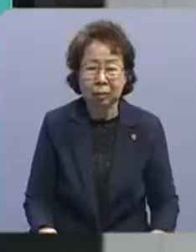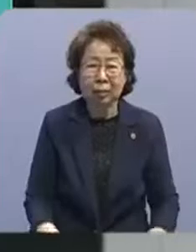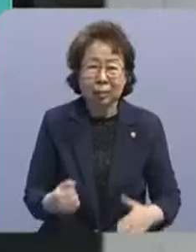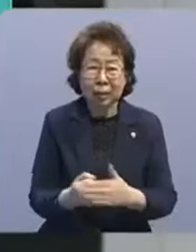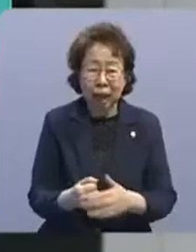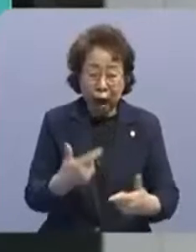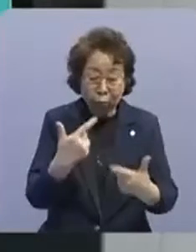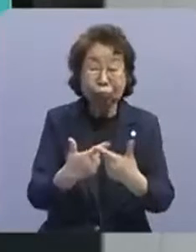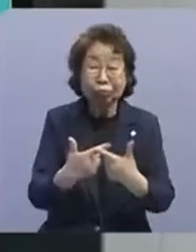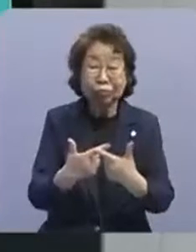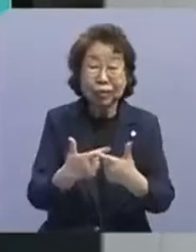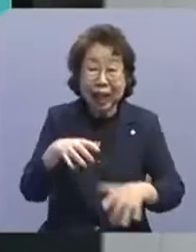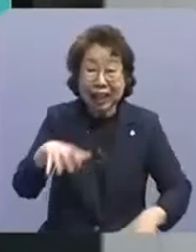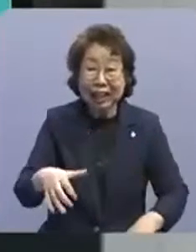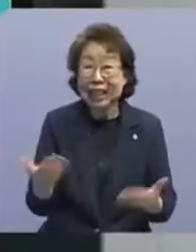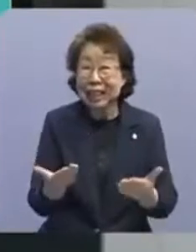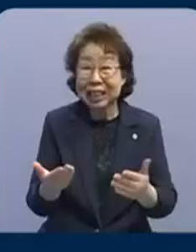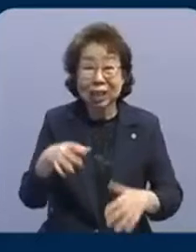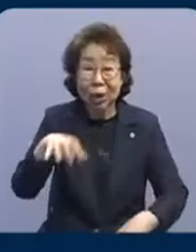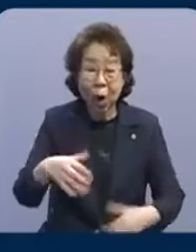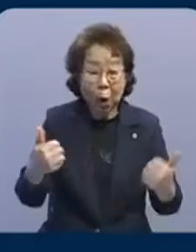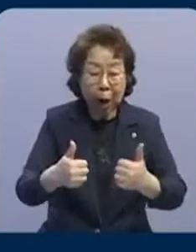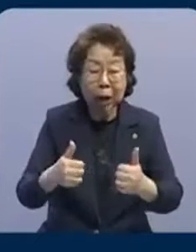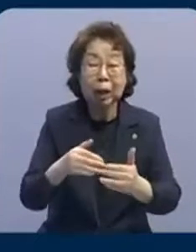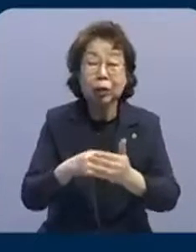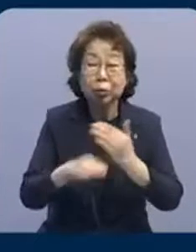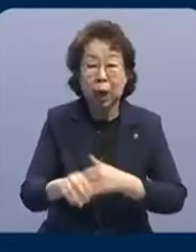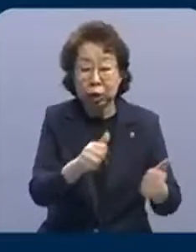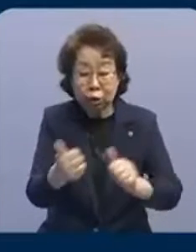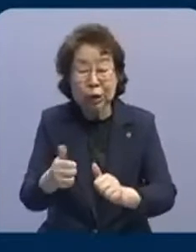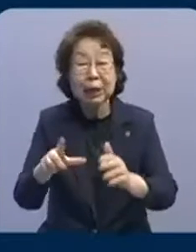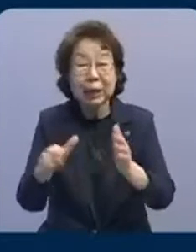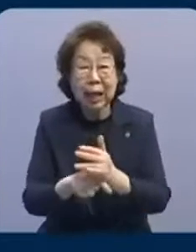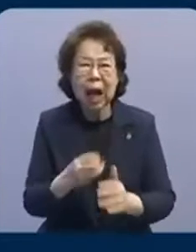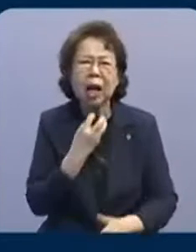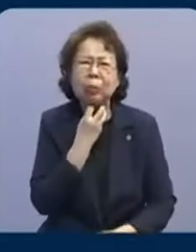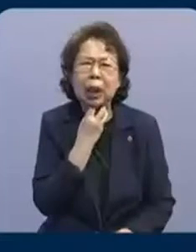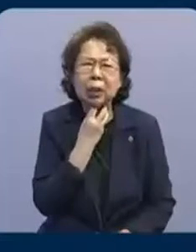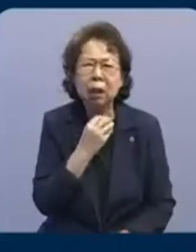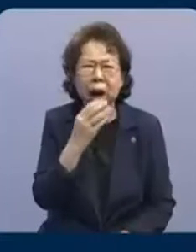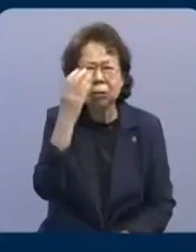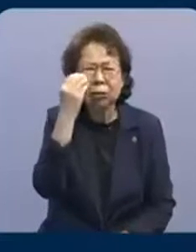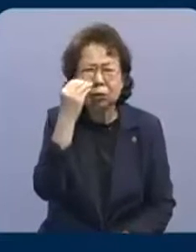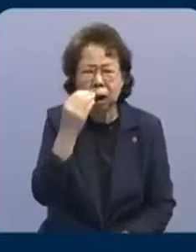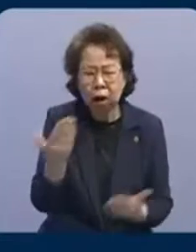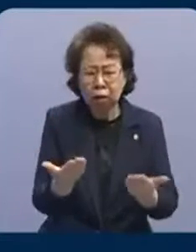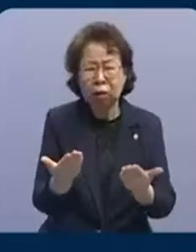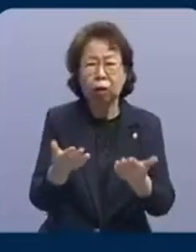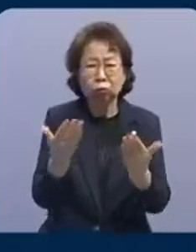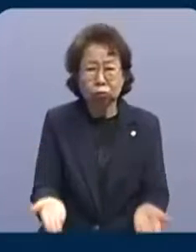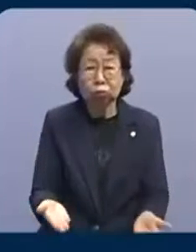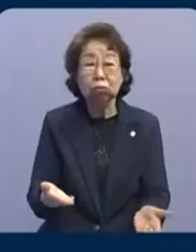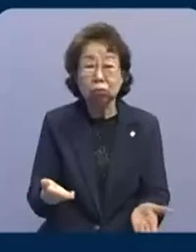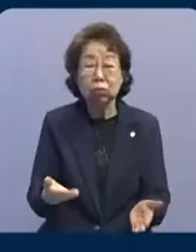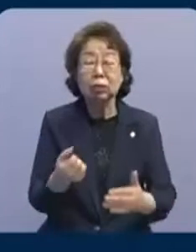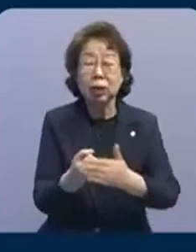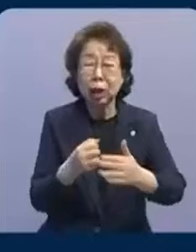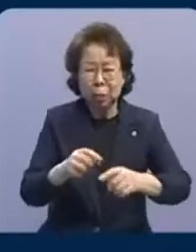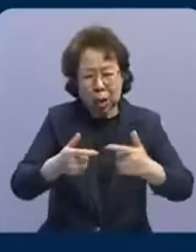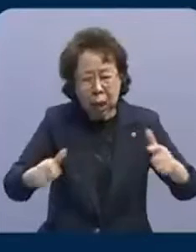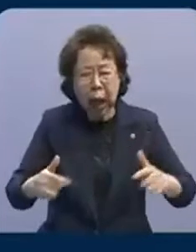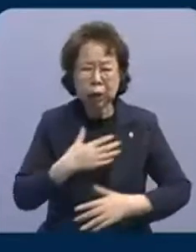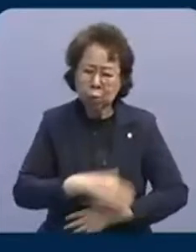기산 업무상 질병 판정 위원회를 열고 사망했을 때는 갑상선 이상으로 조직해 업무에서 벗어난 상태였고 여러